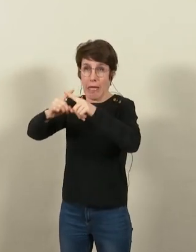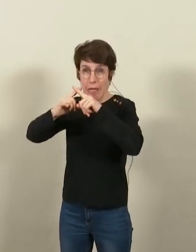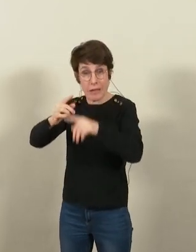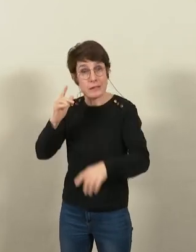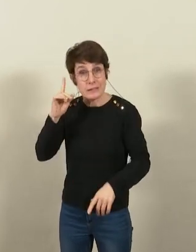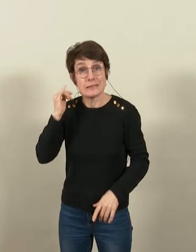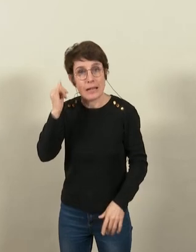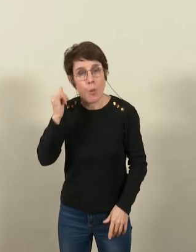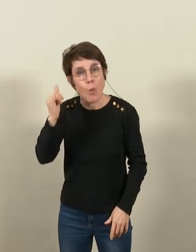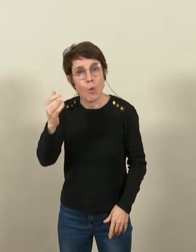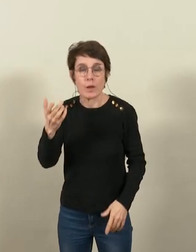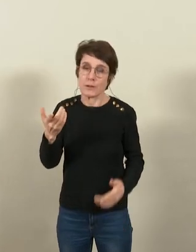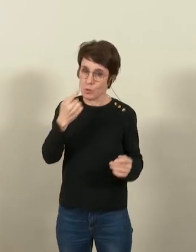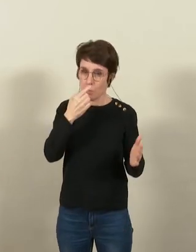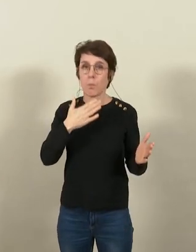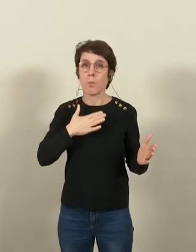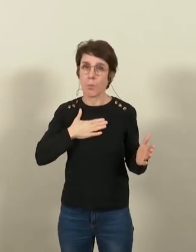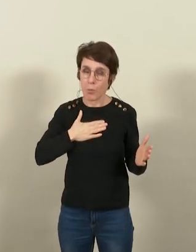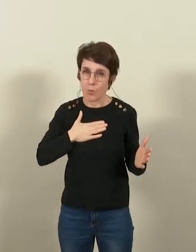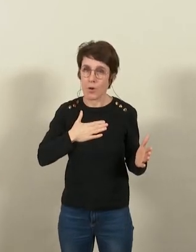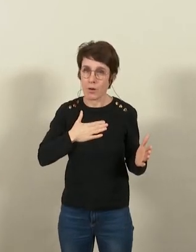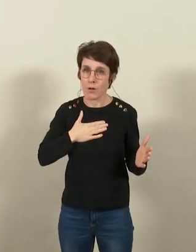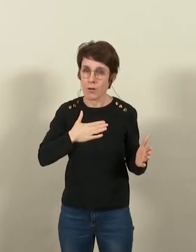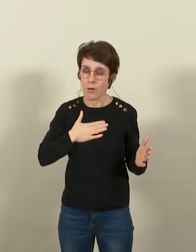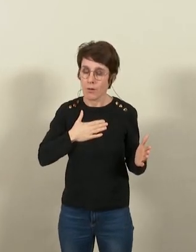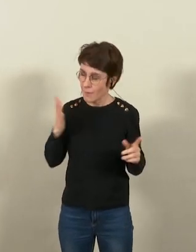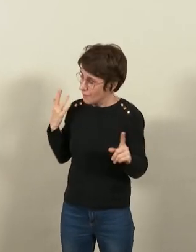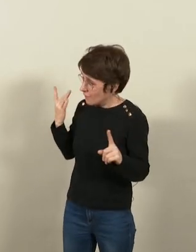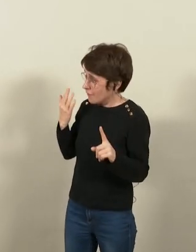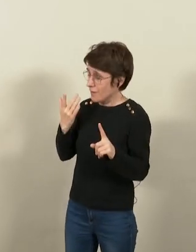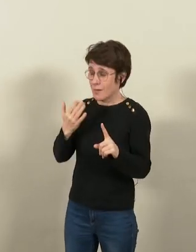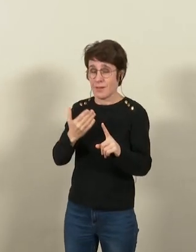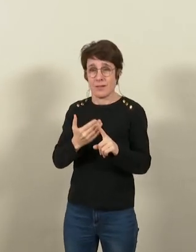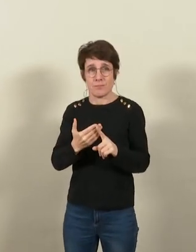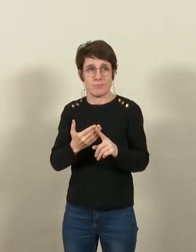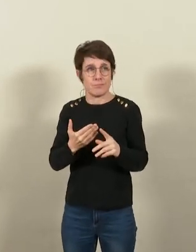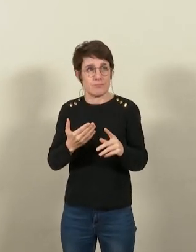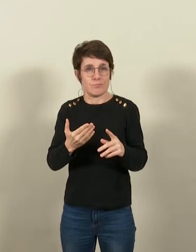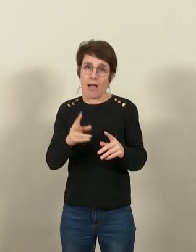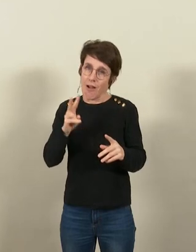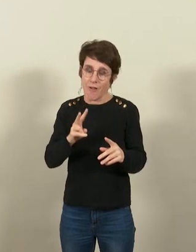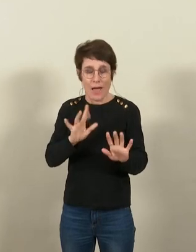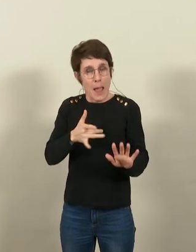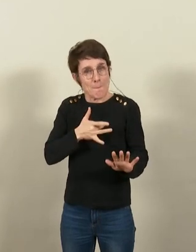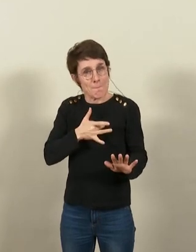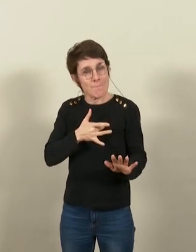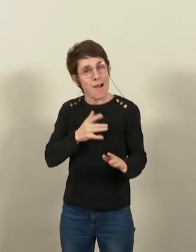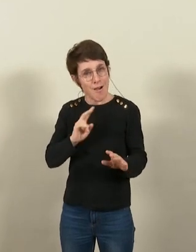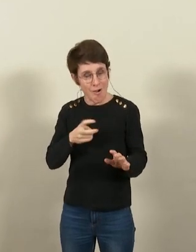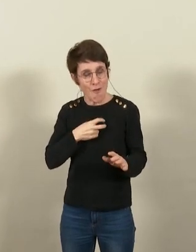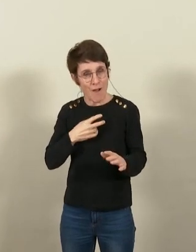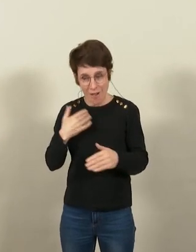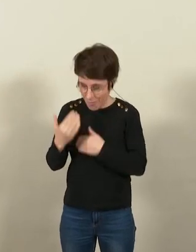part je suis euh à la fois il y a une certaine émotion je dois le dire nous avions